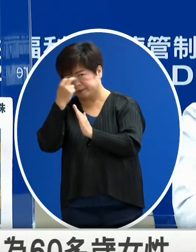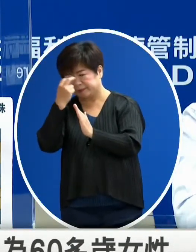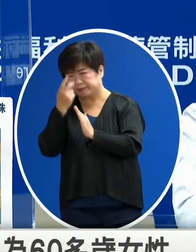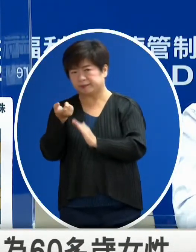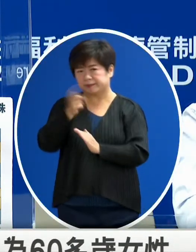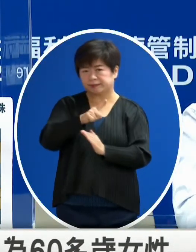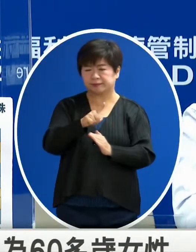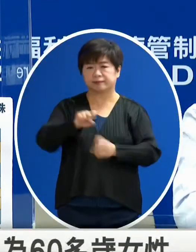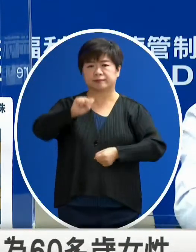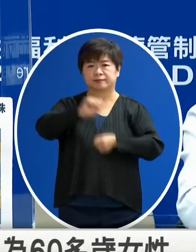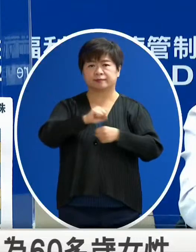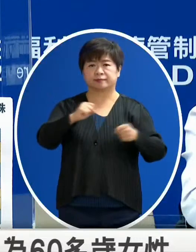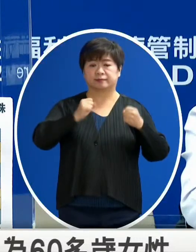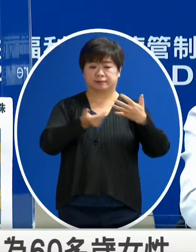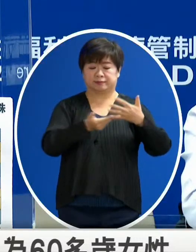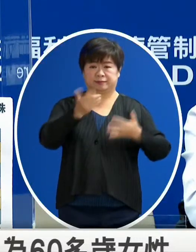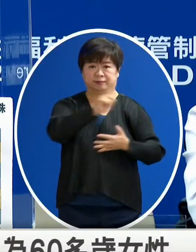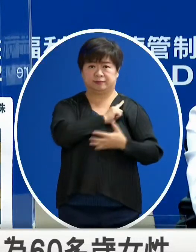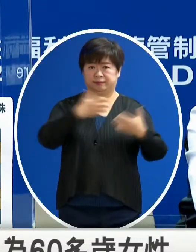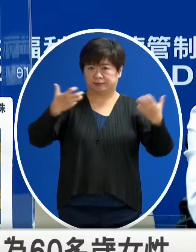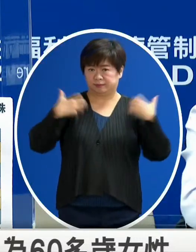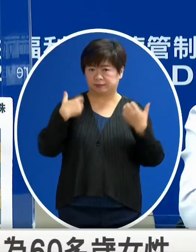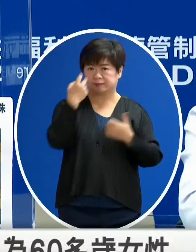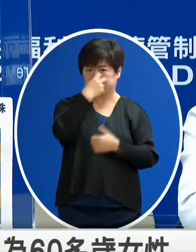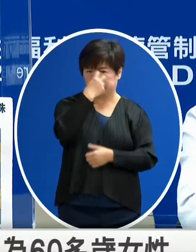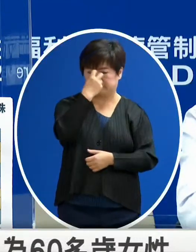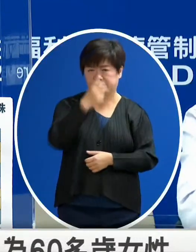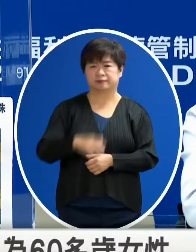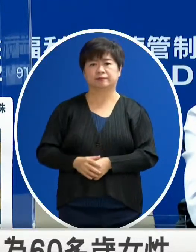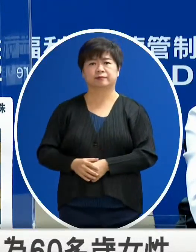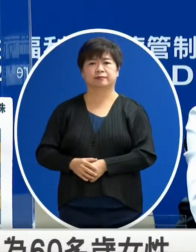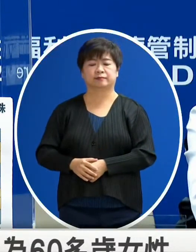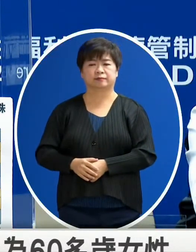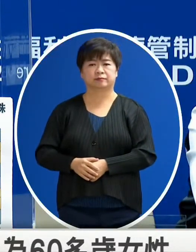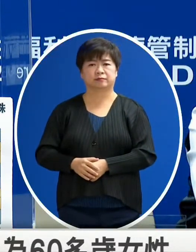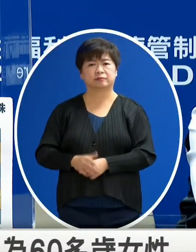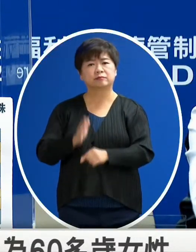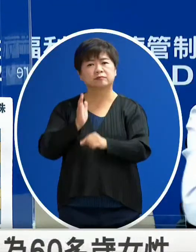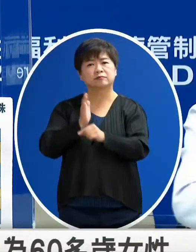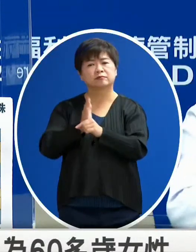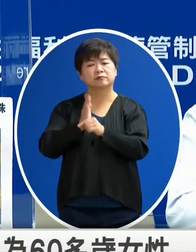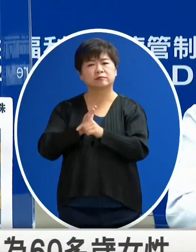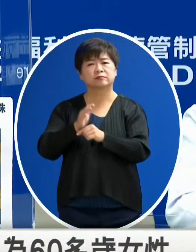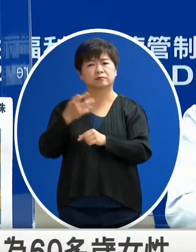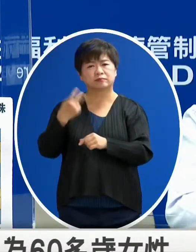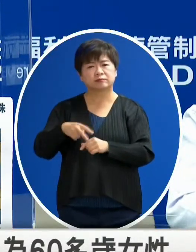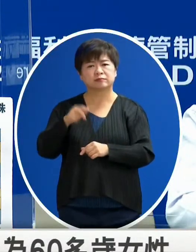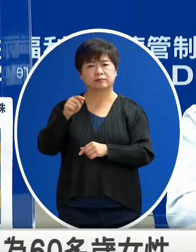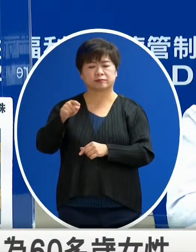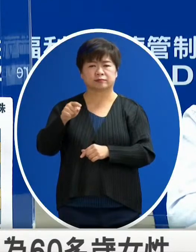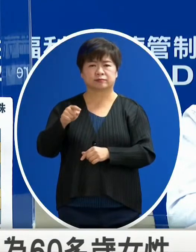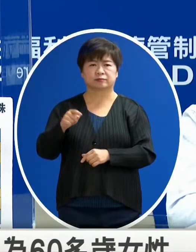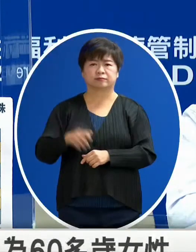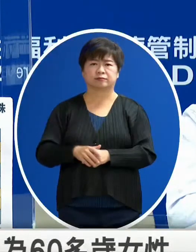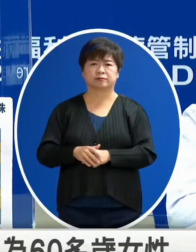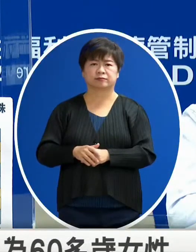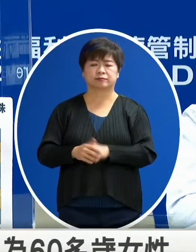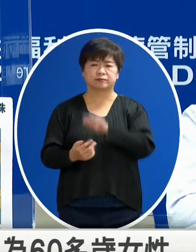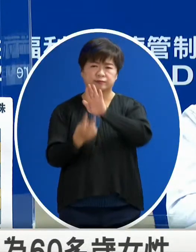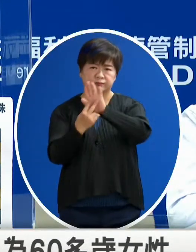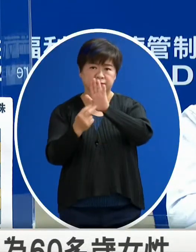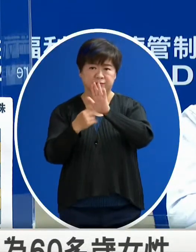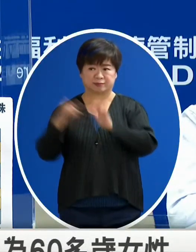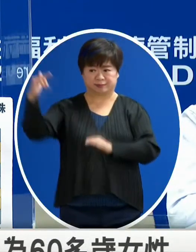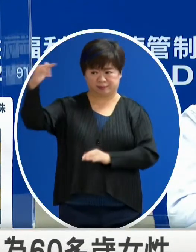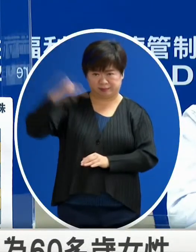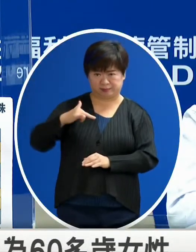上7天的加强的自主健康管理。那中间当然进来也一样，跟所有的也是一样先